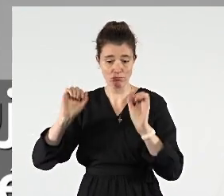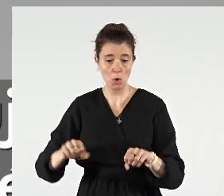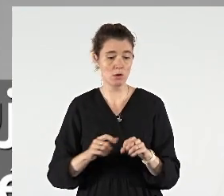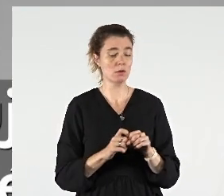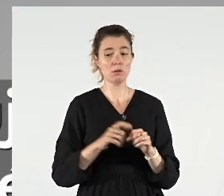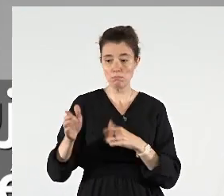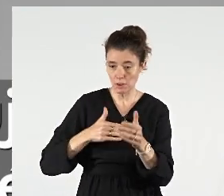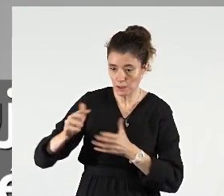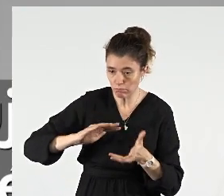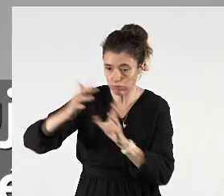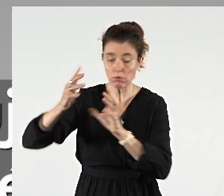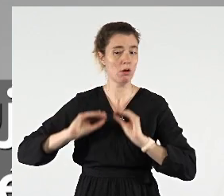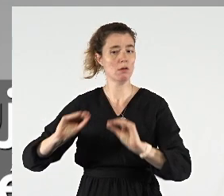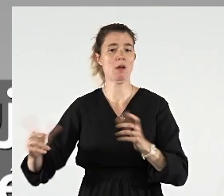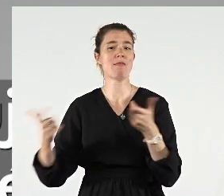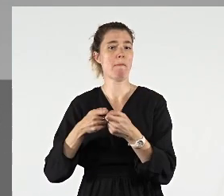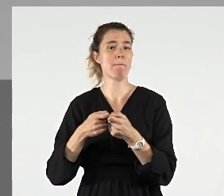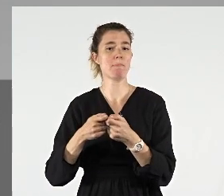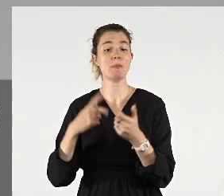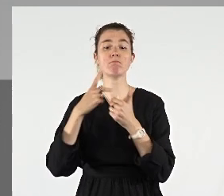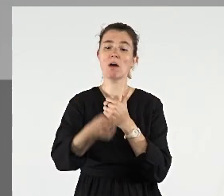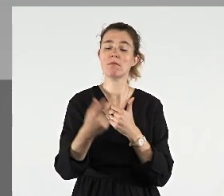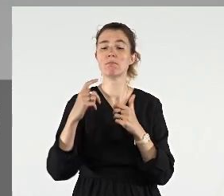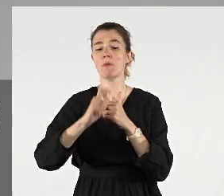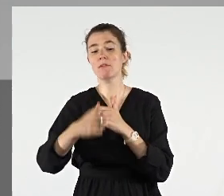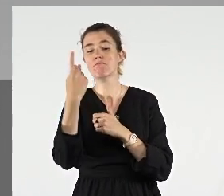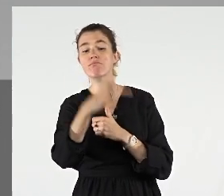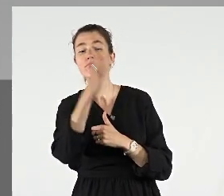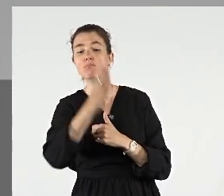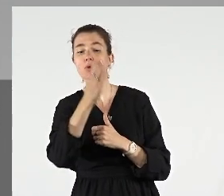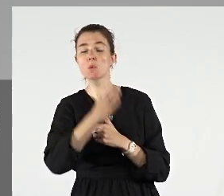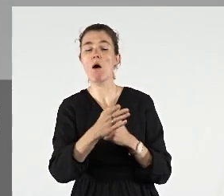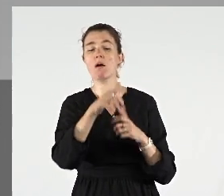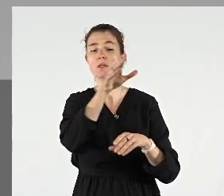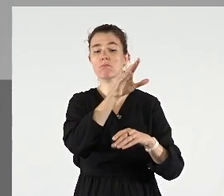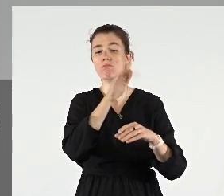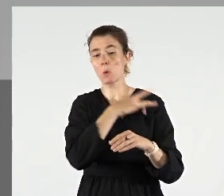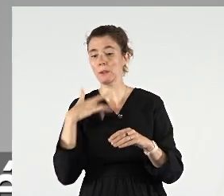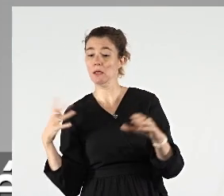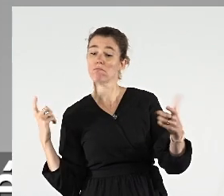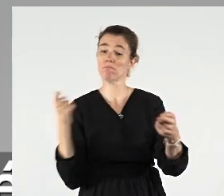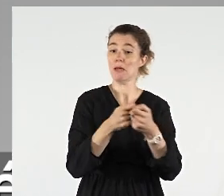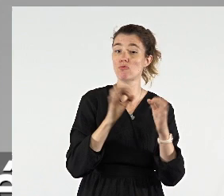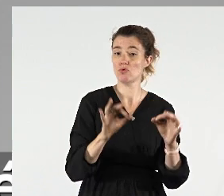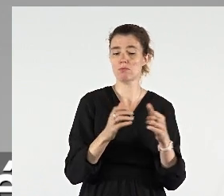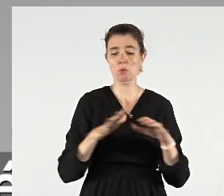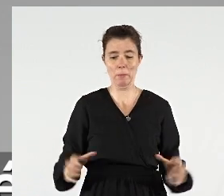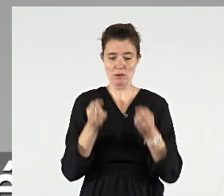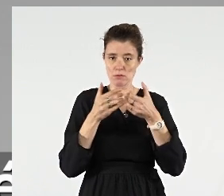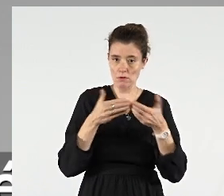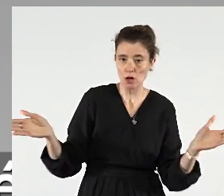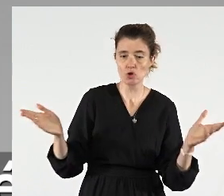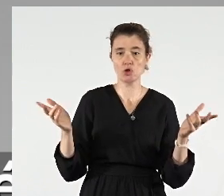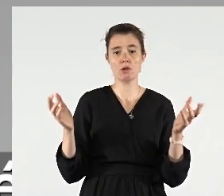métier pour toujours mieux répondre aux besoins de santé et d'accompagnement des Français grâce à des compétences élargies dans des modes d'exercice